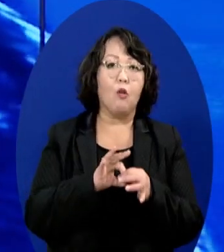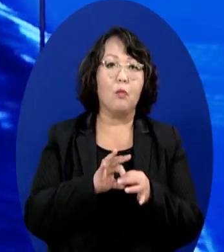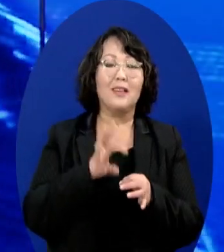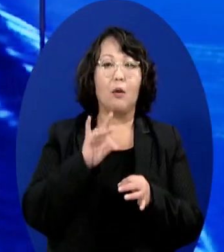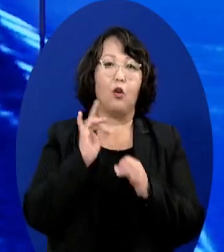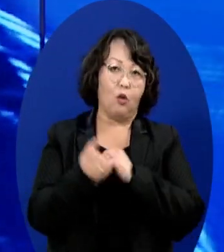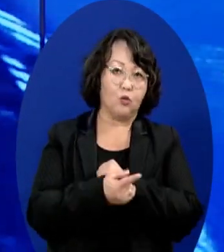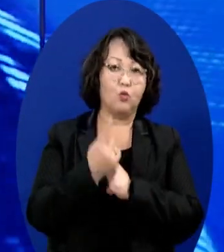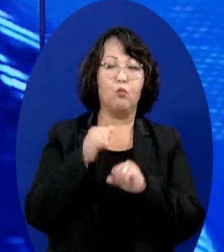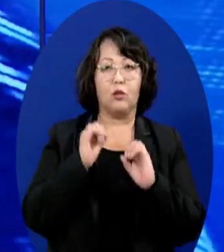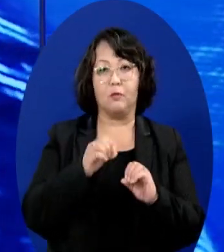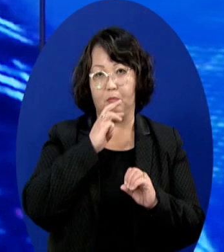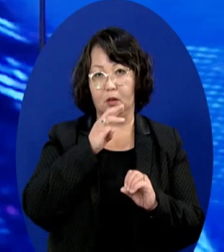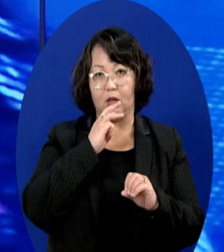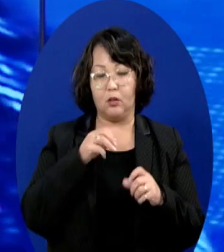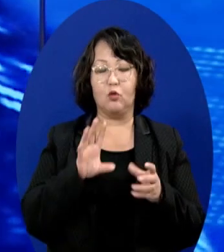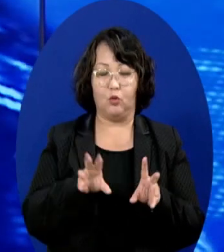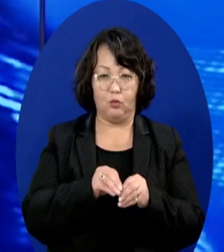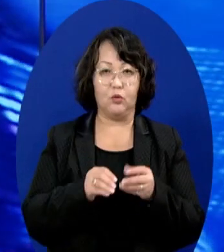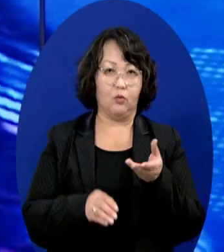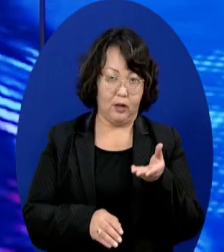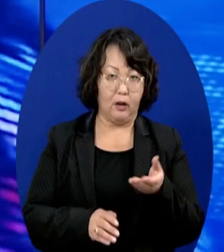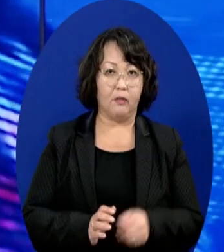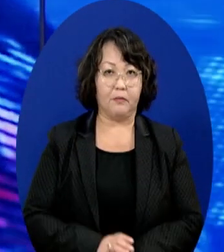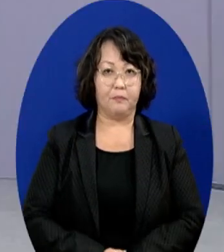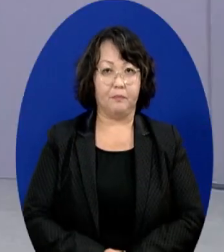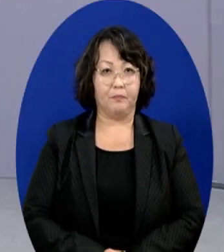ямар онцлох үйл явдлууд өрнөж байна вэ гэдгийг товчоор хүлээ авч үзье.